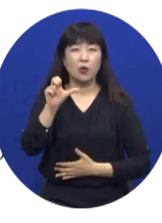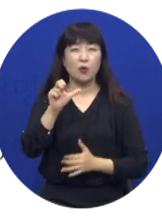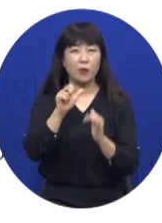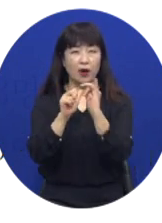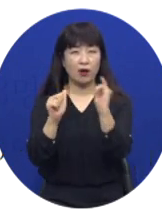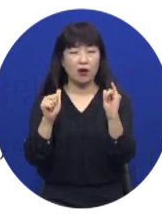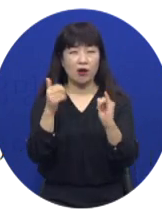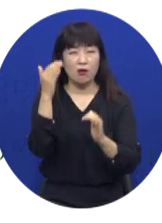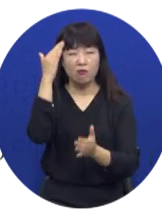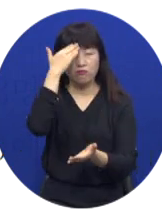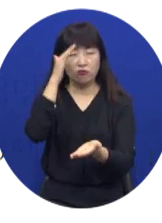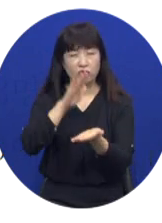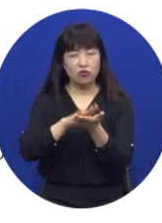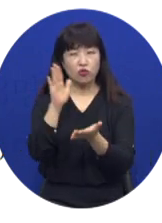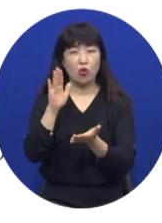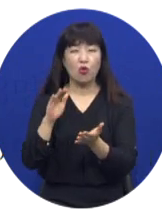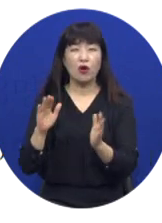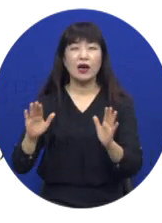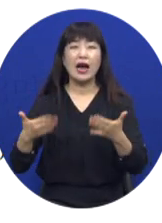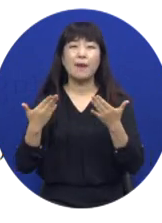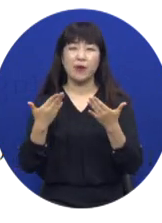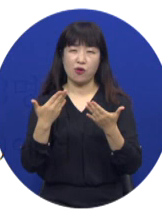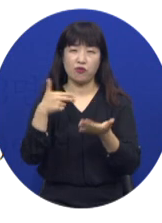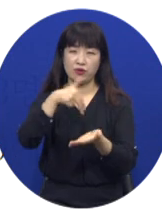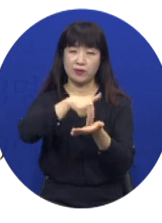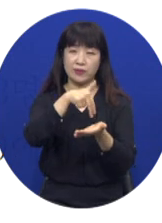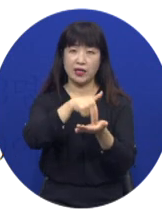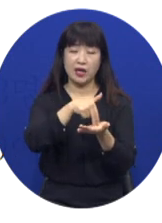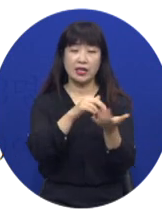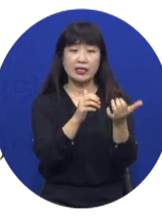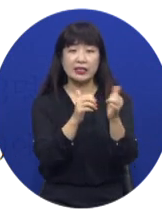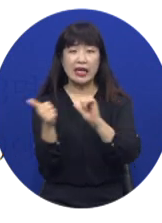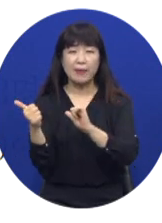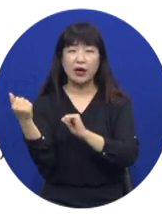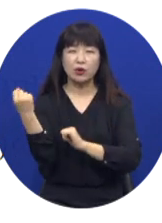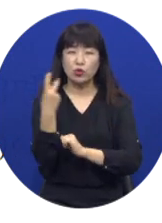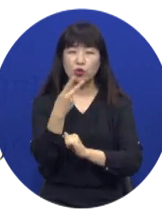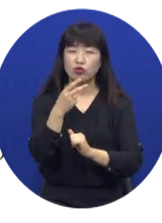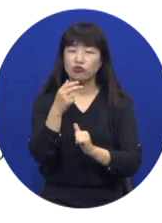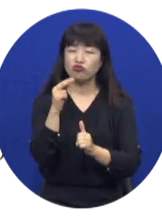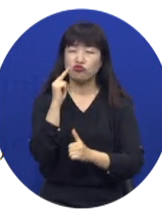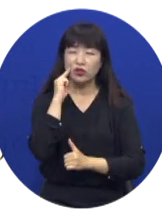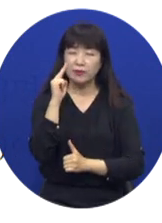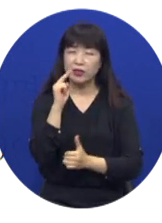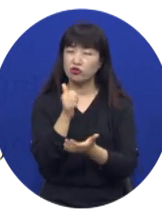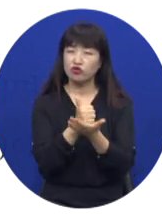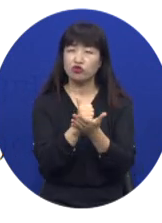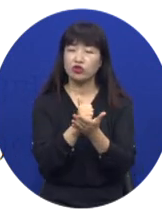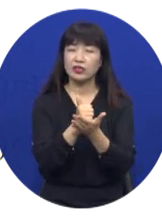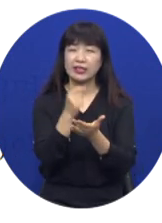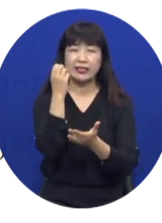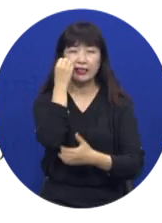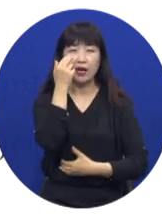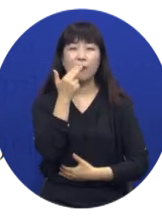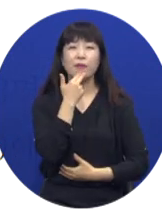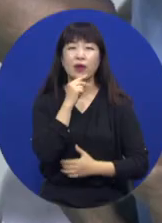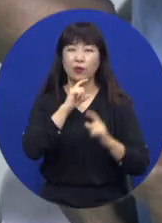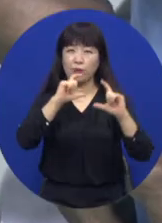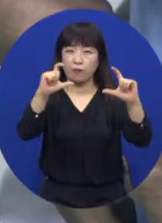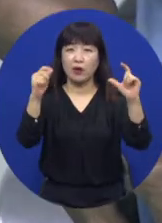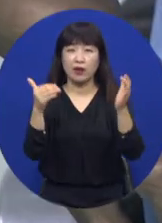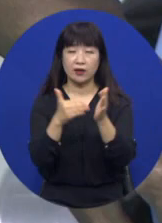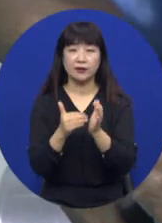두통과 발열 등 가벼운 증상이 얻고 사망 등 중증 의심 사례는 없다고 밝혔습니다